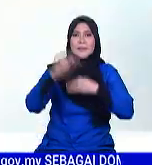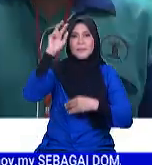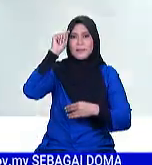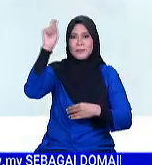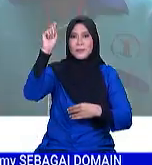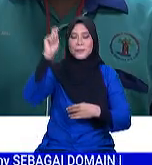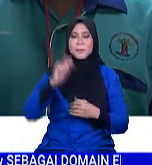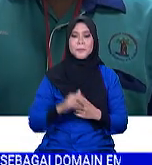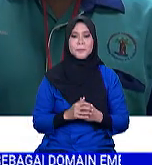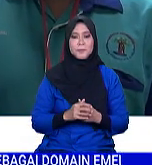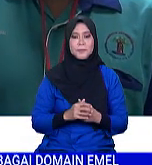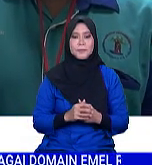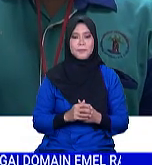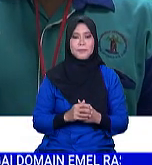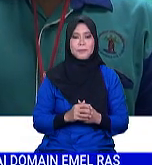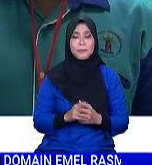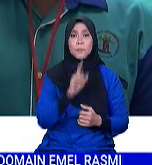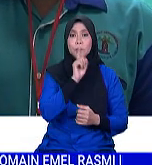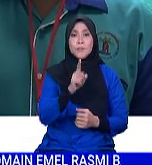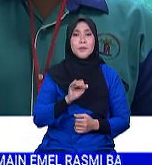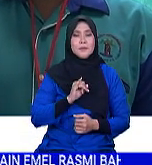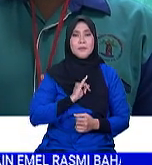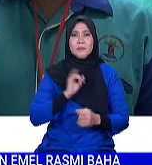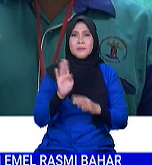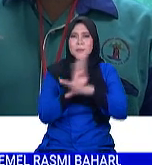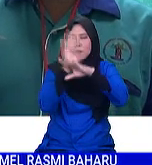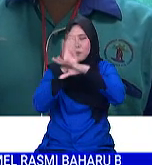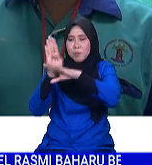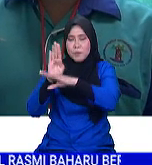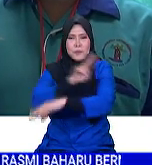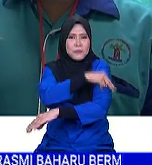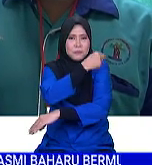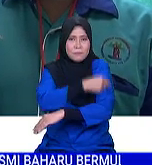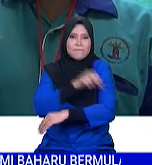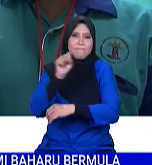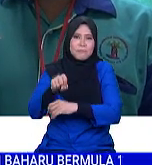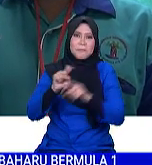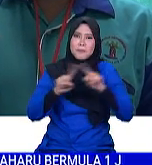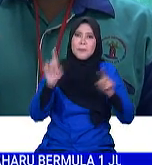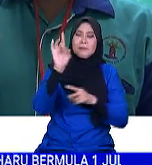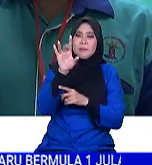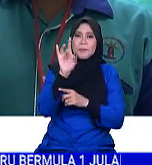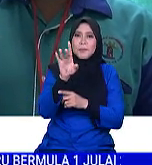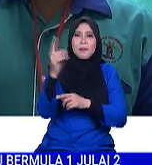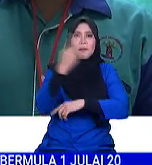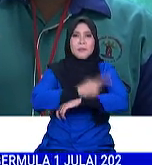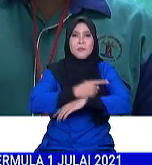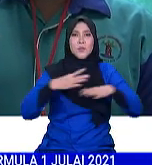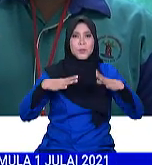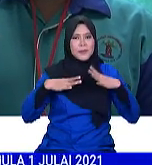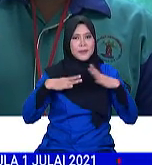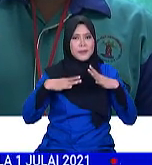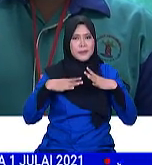lah. Jadi walaupun saya sibuk di hospital tetapi insyaAllah lah kalau di hari cuti macam